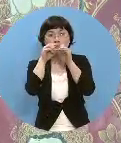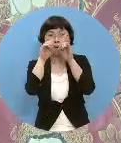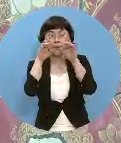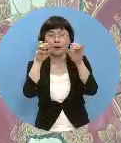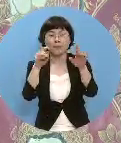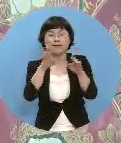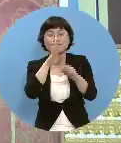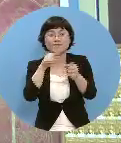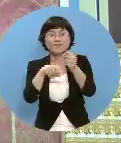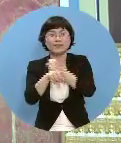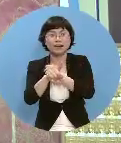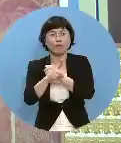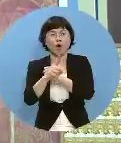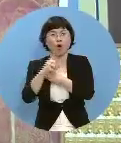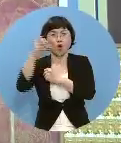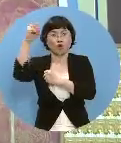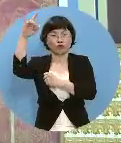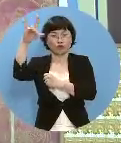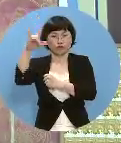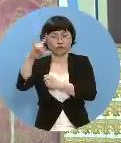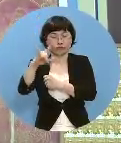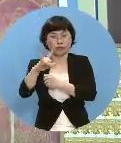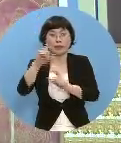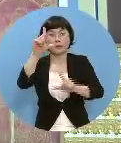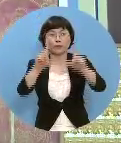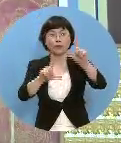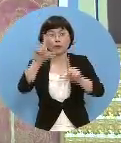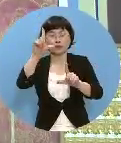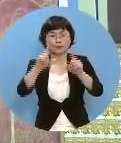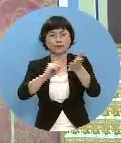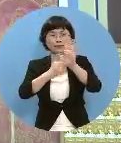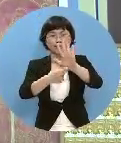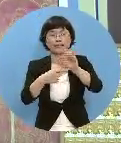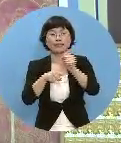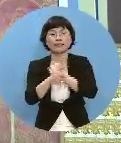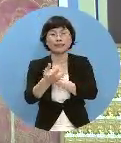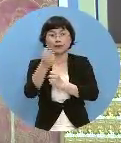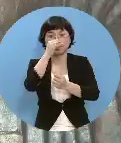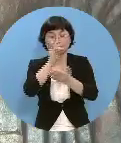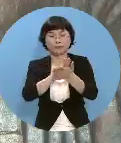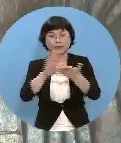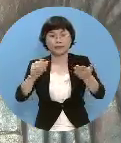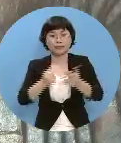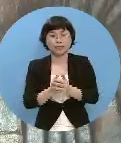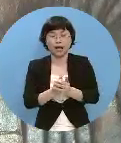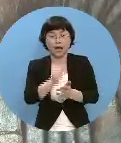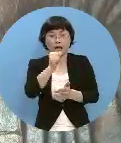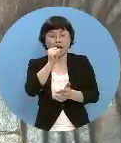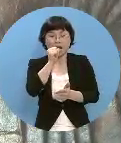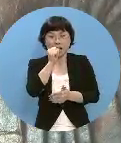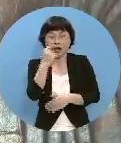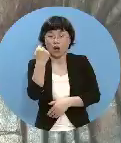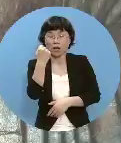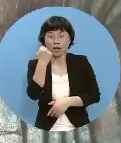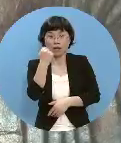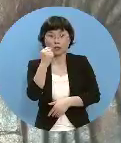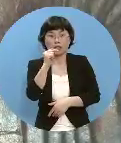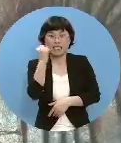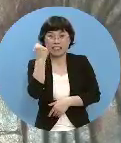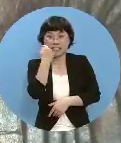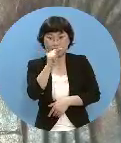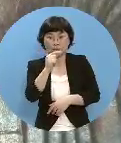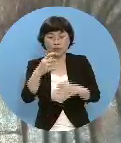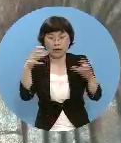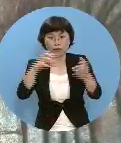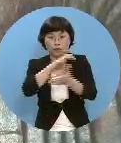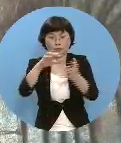태양처럼 우주 가득 비추는 것을 형상화한 불상입니다. 철과 금으로 만들었는데 왼손